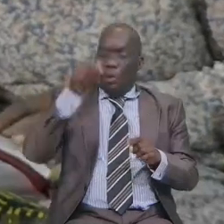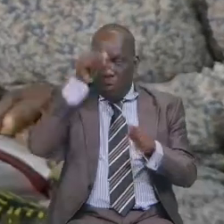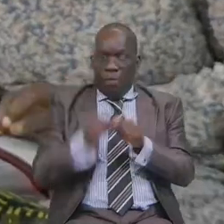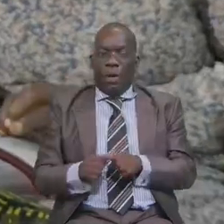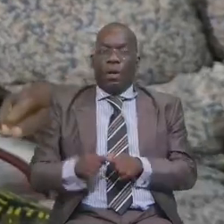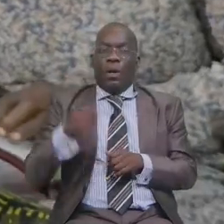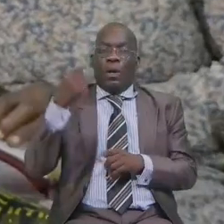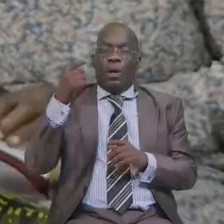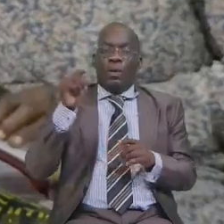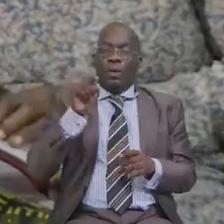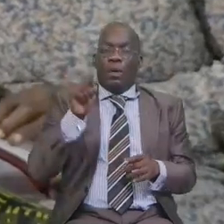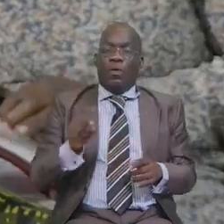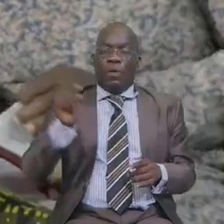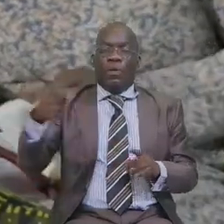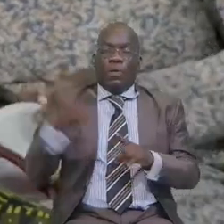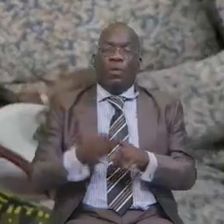Repens-toi